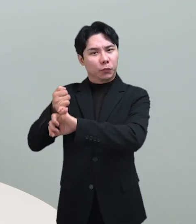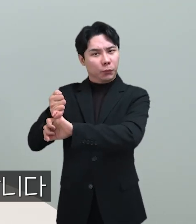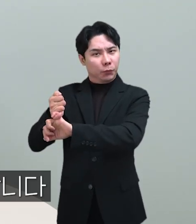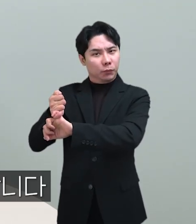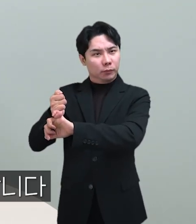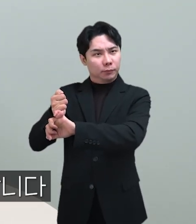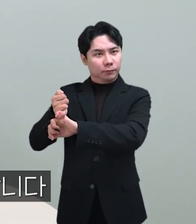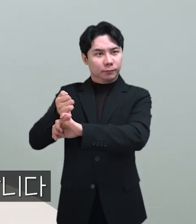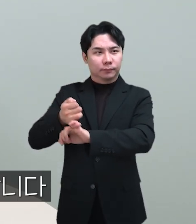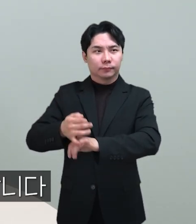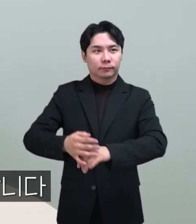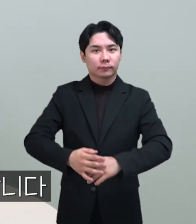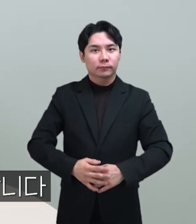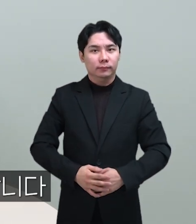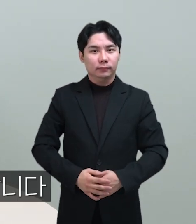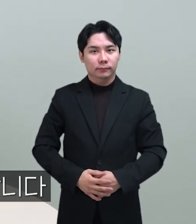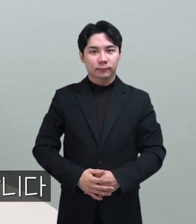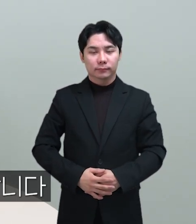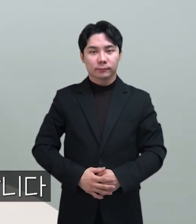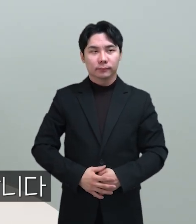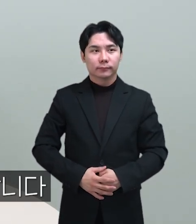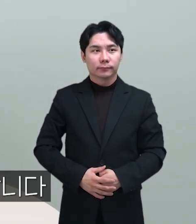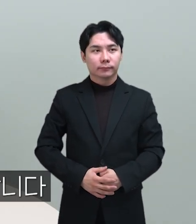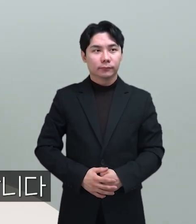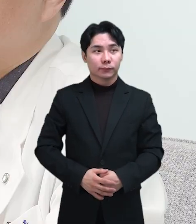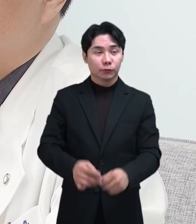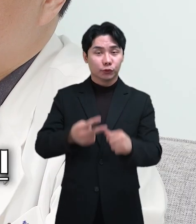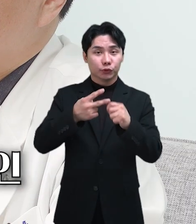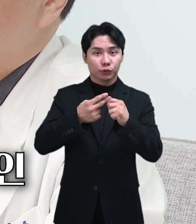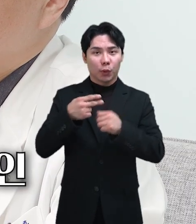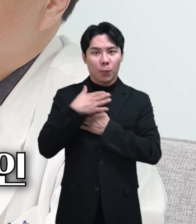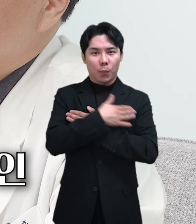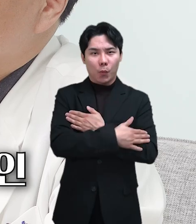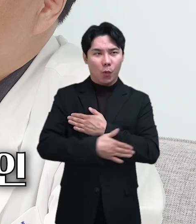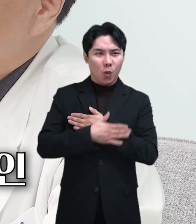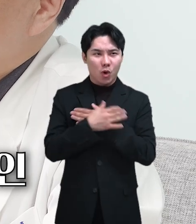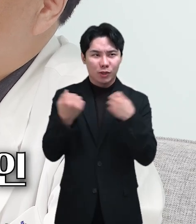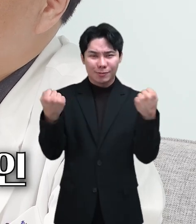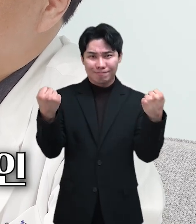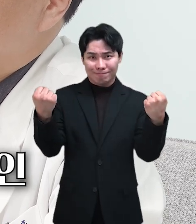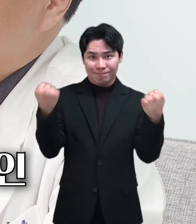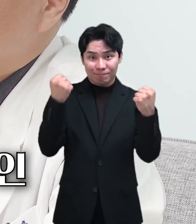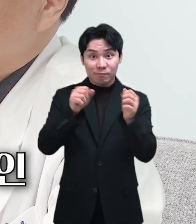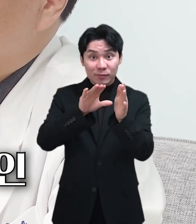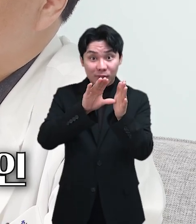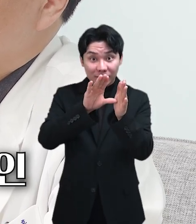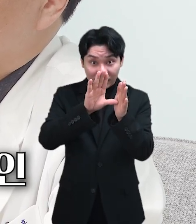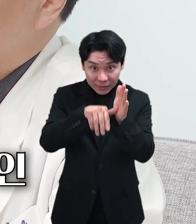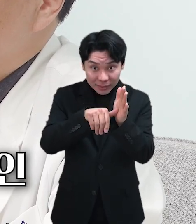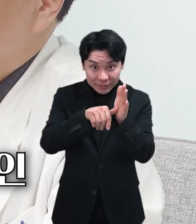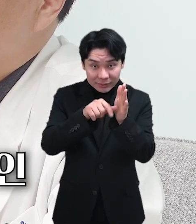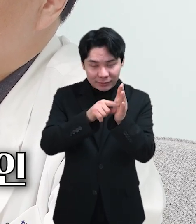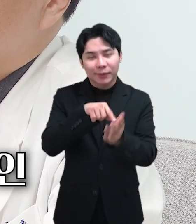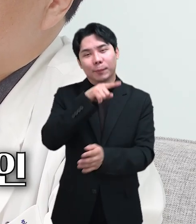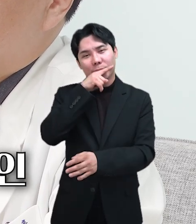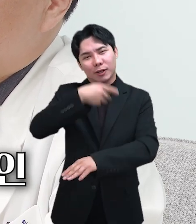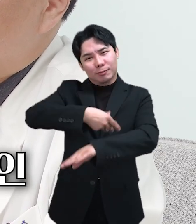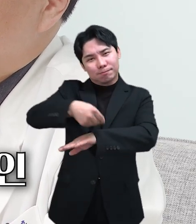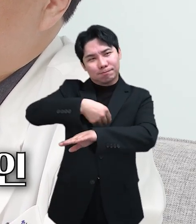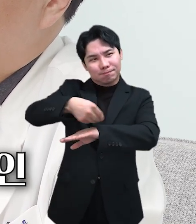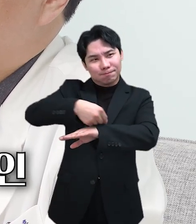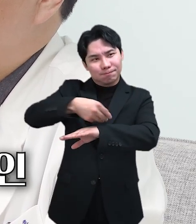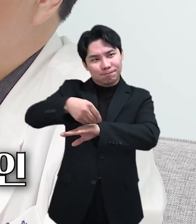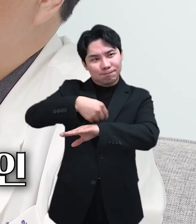자제하고 주치 의사의 지시를 따르는 것이 현명합니다. 둘째, 투석을 하는 경우에는 건체중이